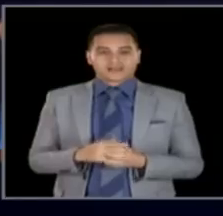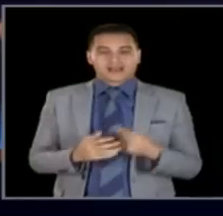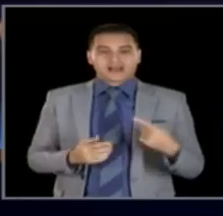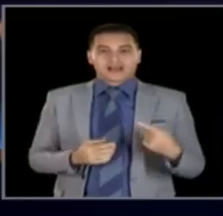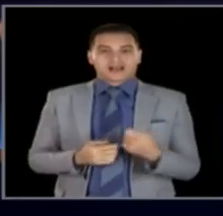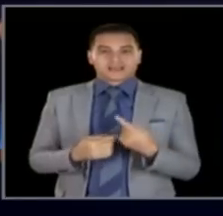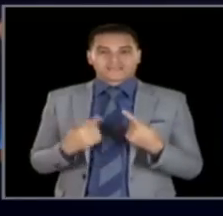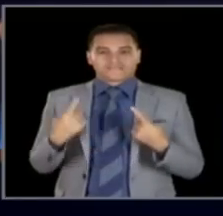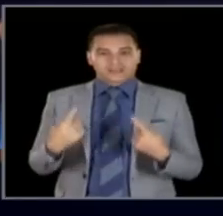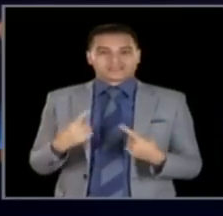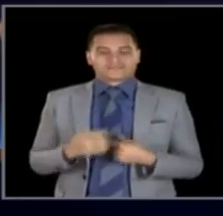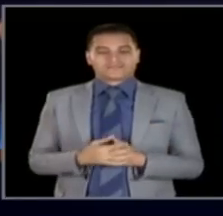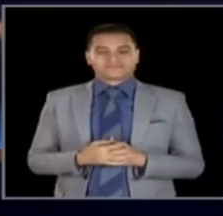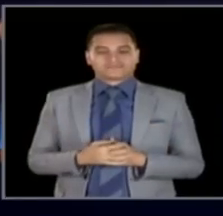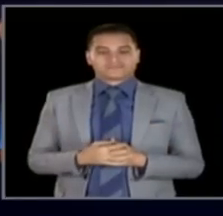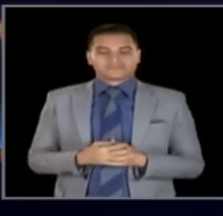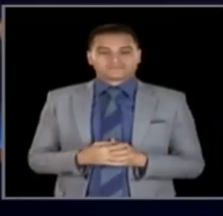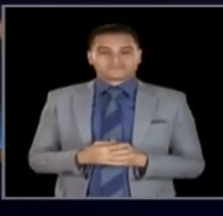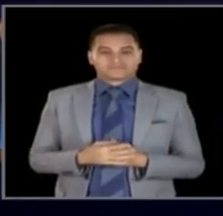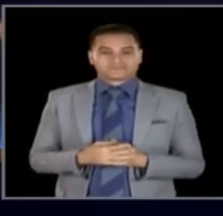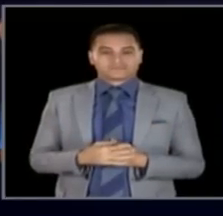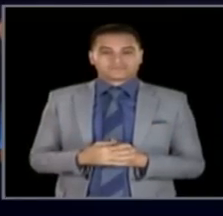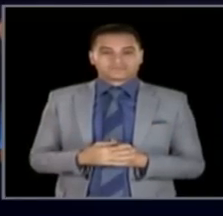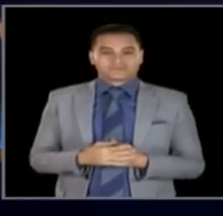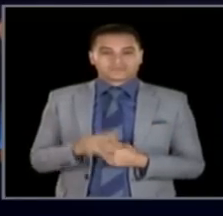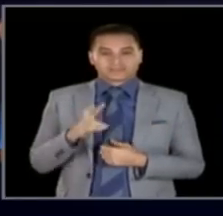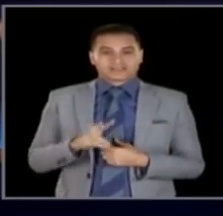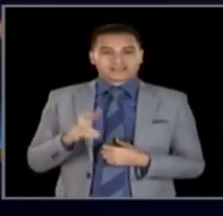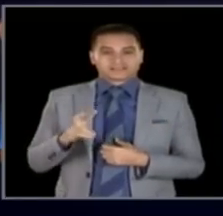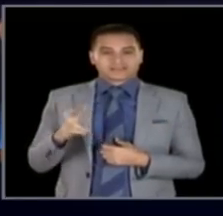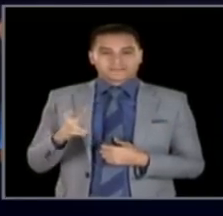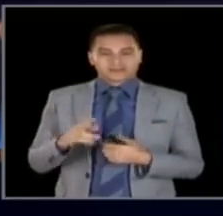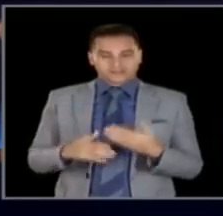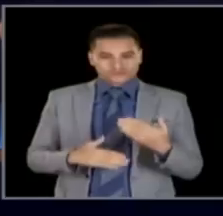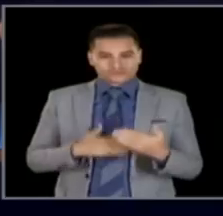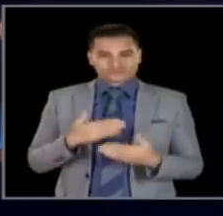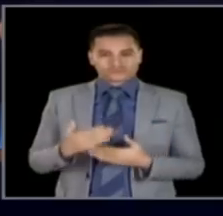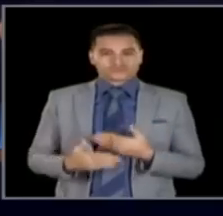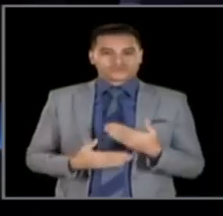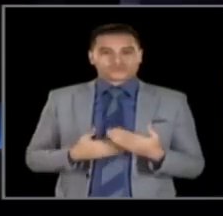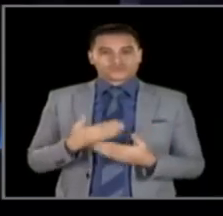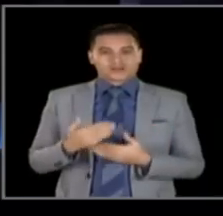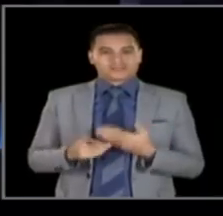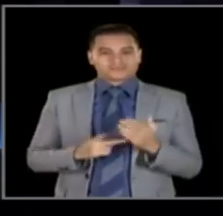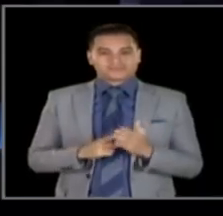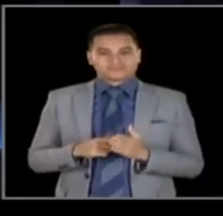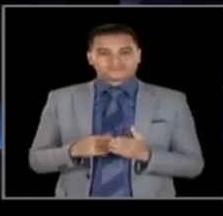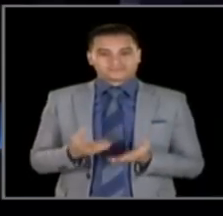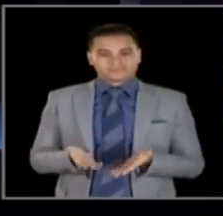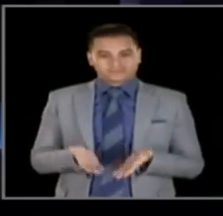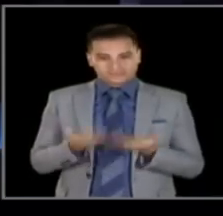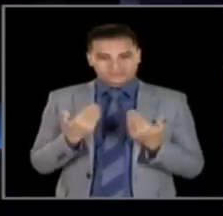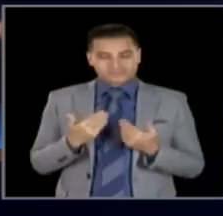هدف مقابل هدف. يا ثلاث سبعات، شدوا حيلكم شوية.